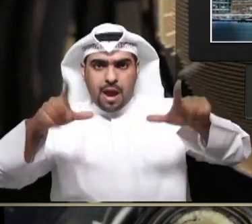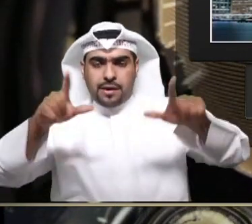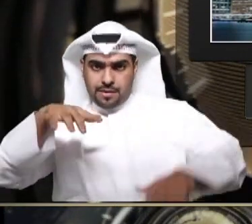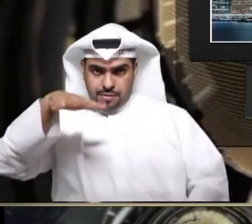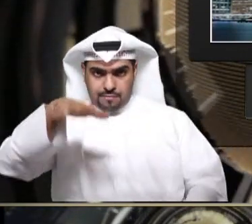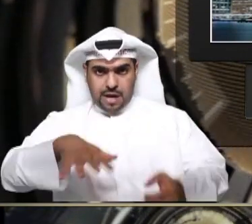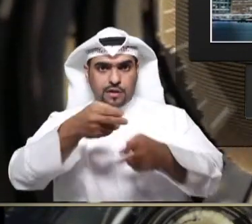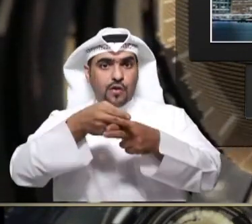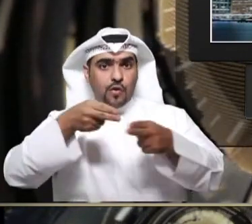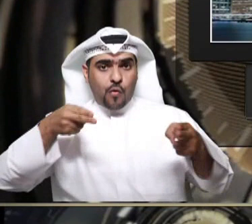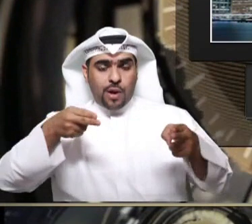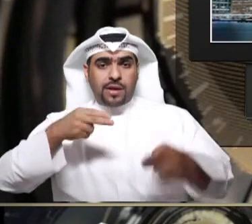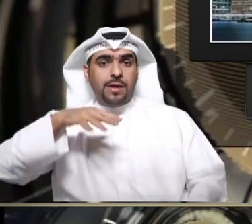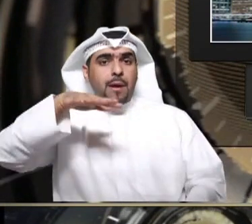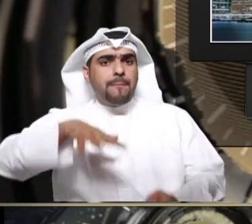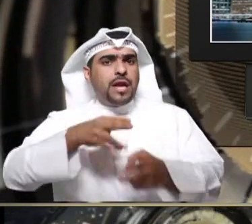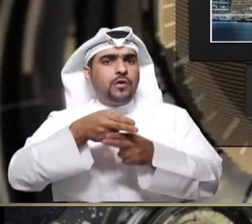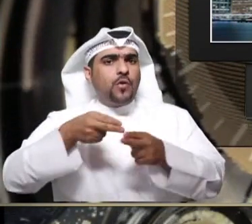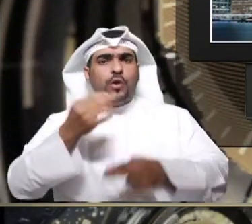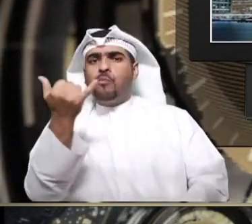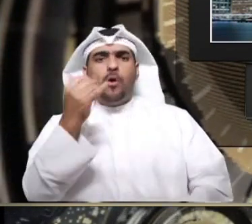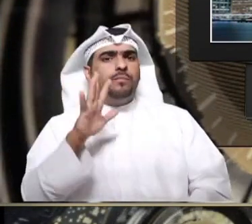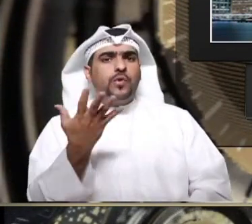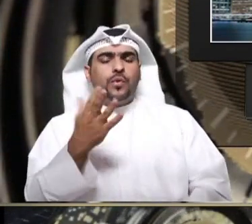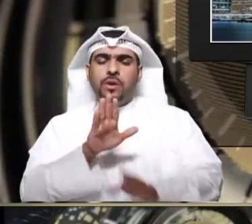لمجلس الأمن. ومن أهم هذه القضايا هي